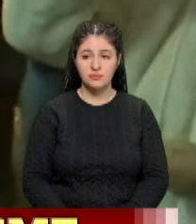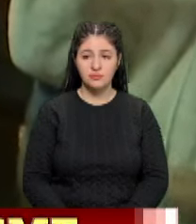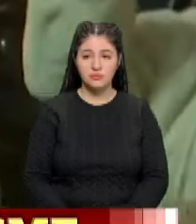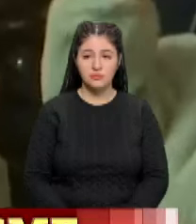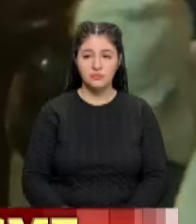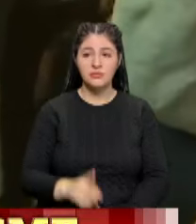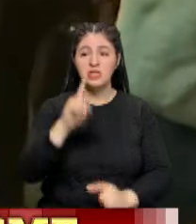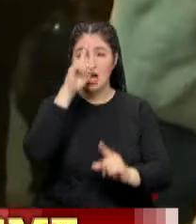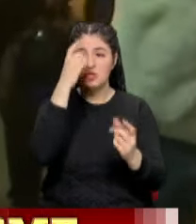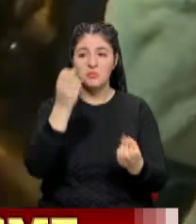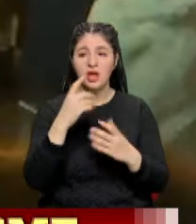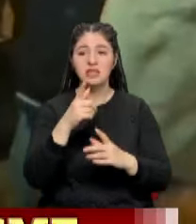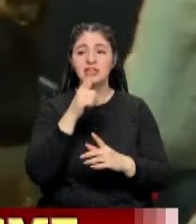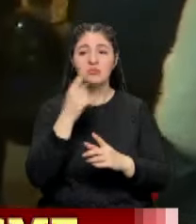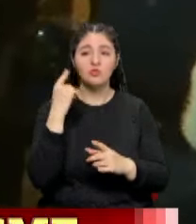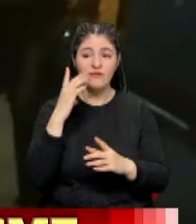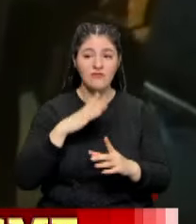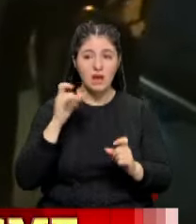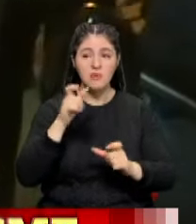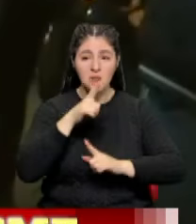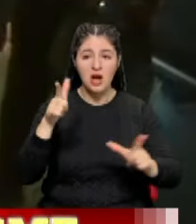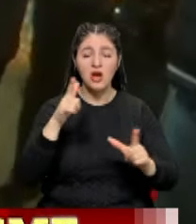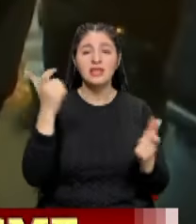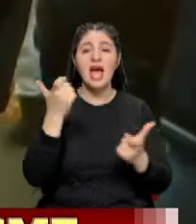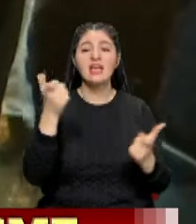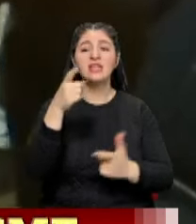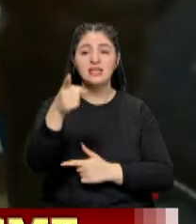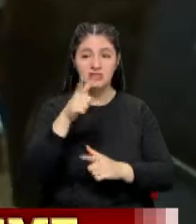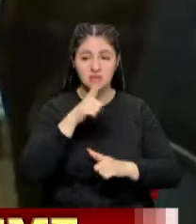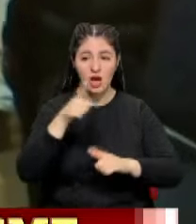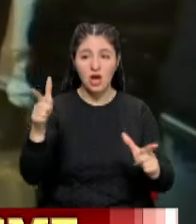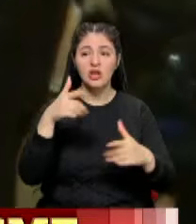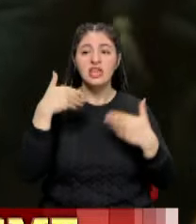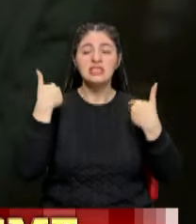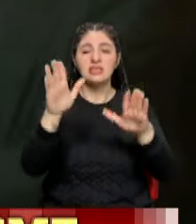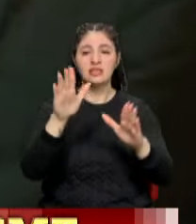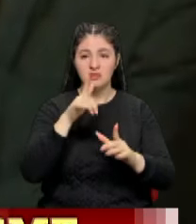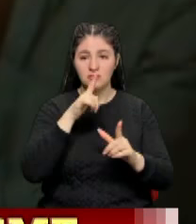Yapayalnız bıraktınız. Neredesiniz? Yoksunuz, gidin.